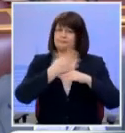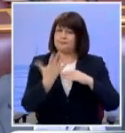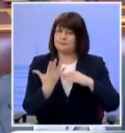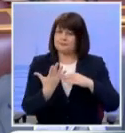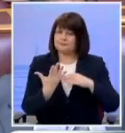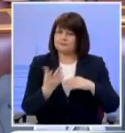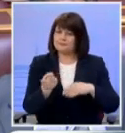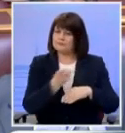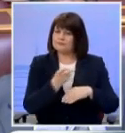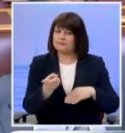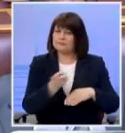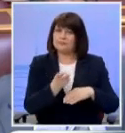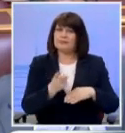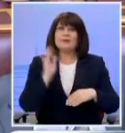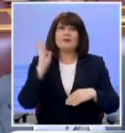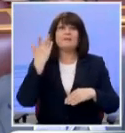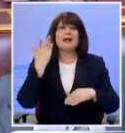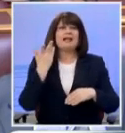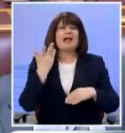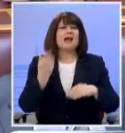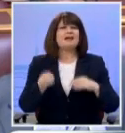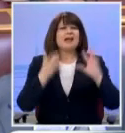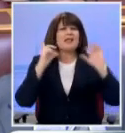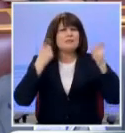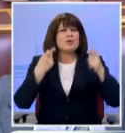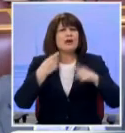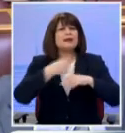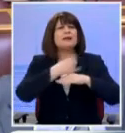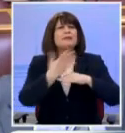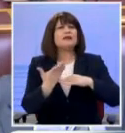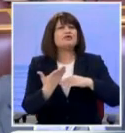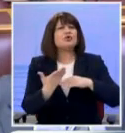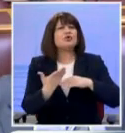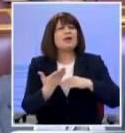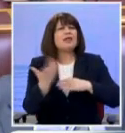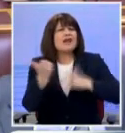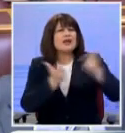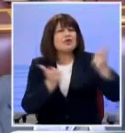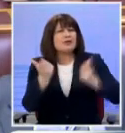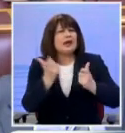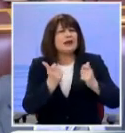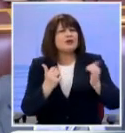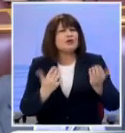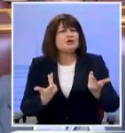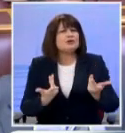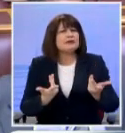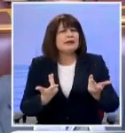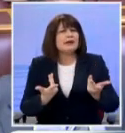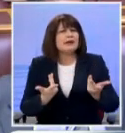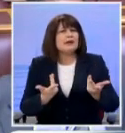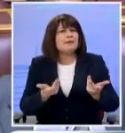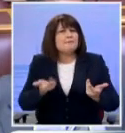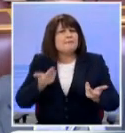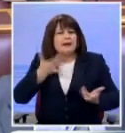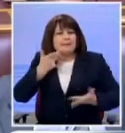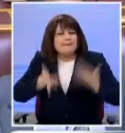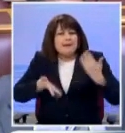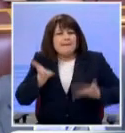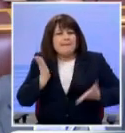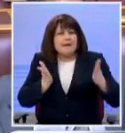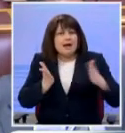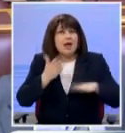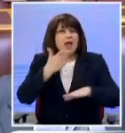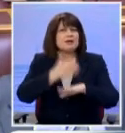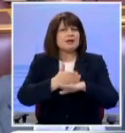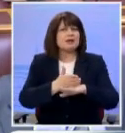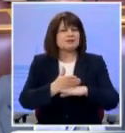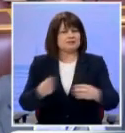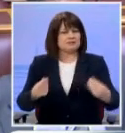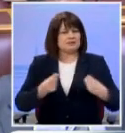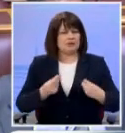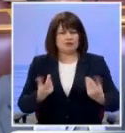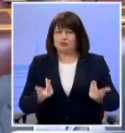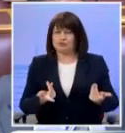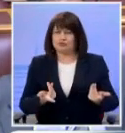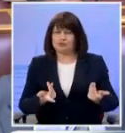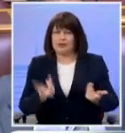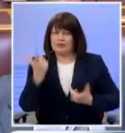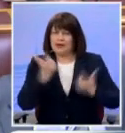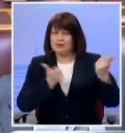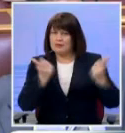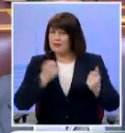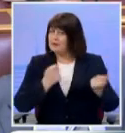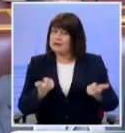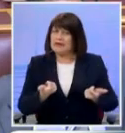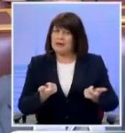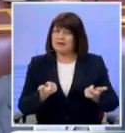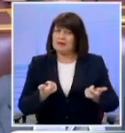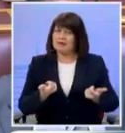και για εκείνα τα θαλασσοδάνεια και να ζητήσει εγγύησεις πριν το βάλουν στα πόδια και αυτοί και τελικά